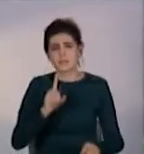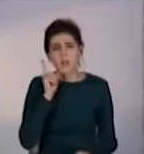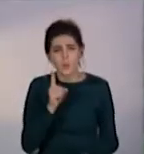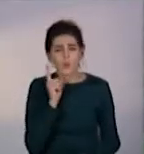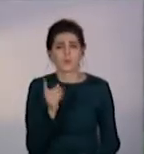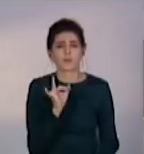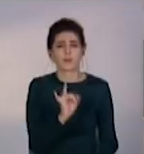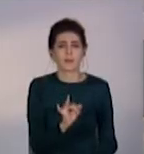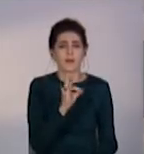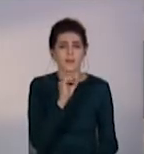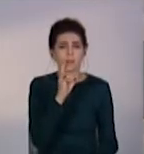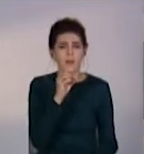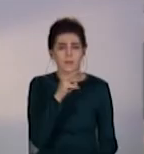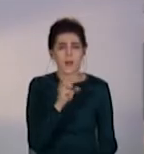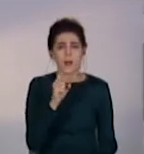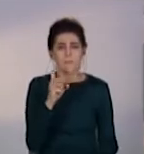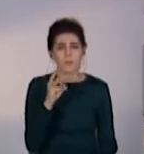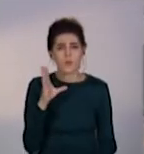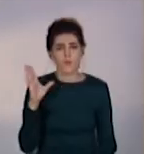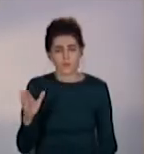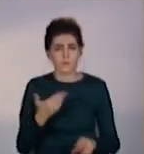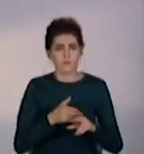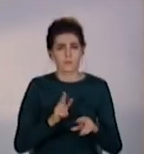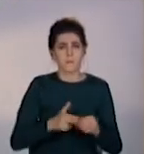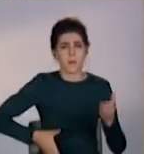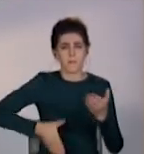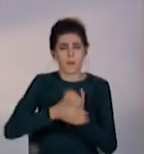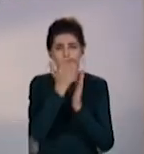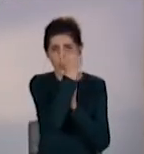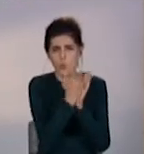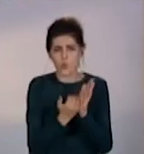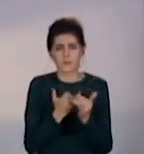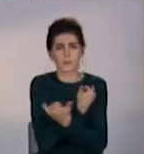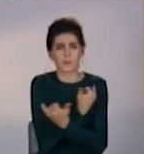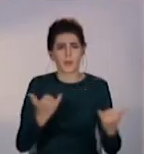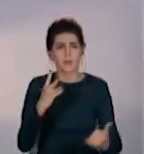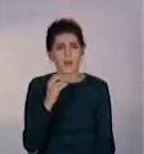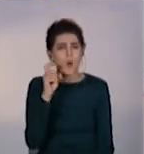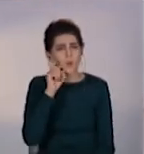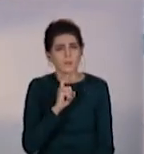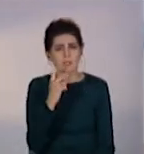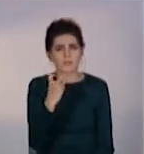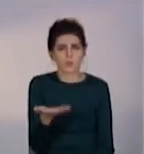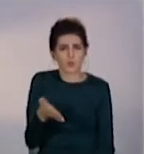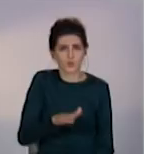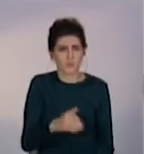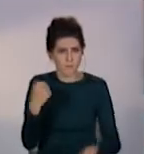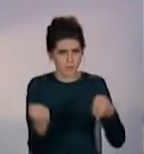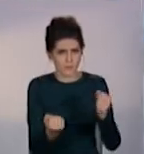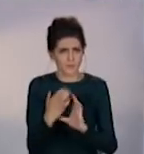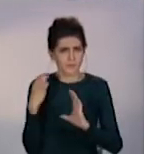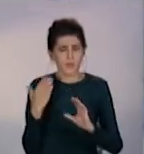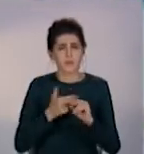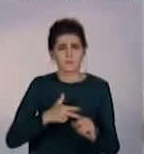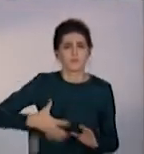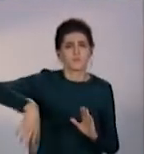рішенням Ріната Ахметова був запроваджений проєкт «200 швидких для України». Десятки станцій екстреної медичної допомоги